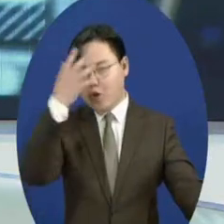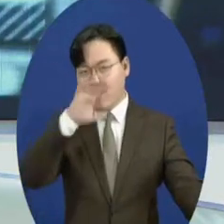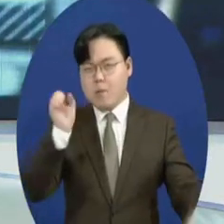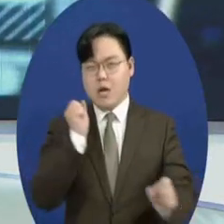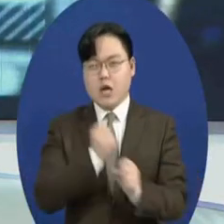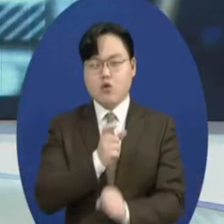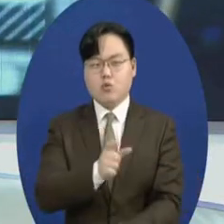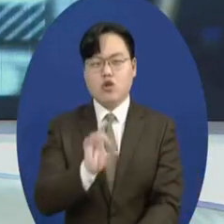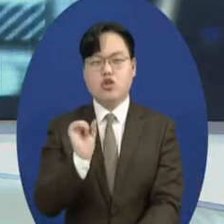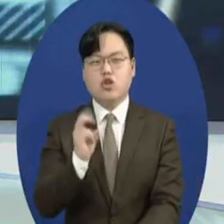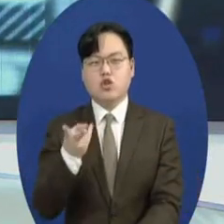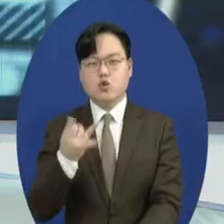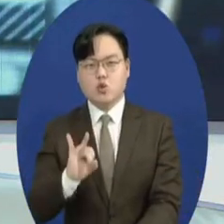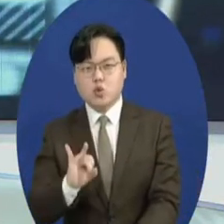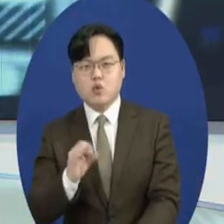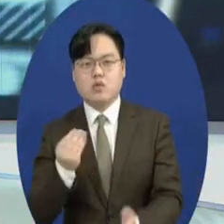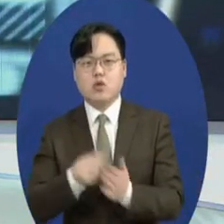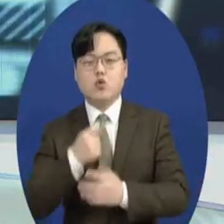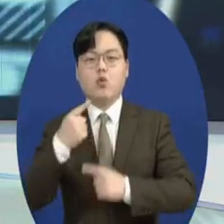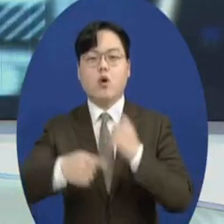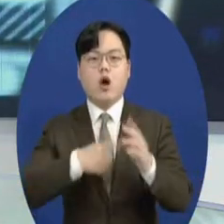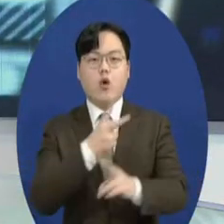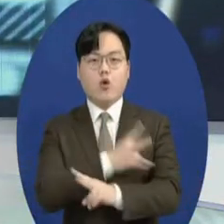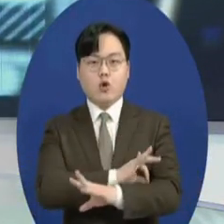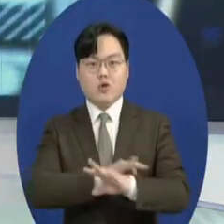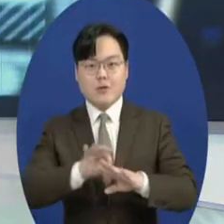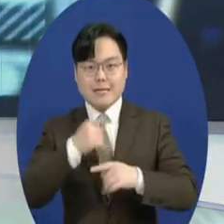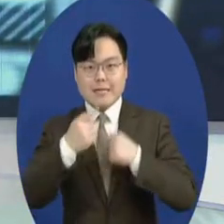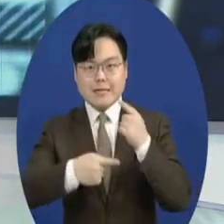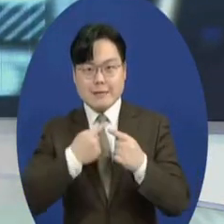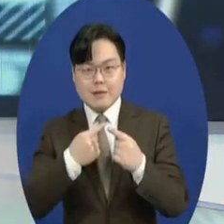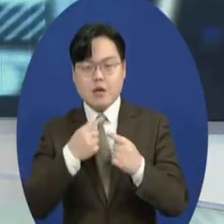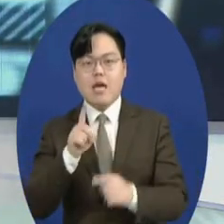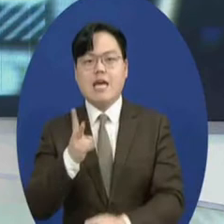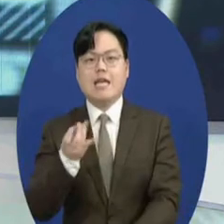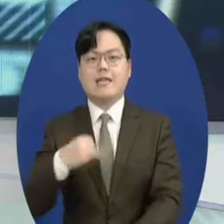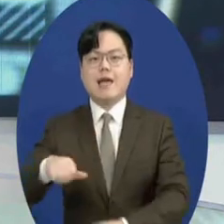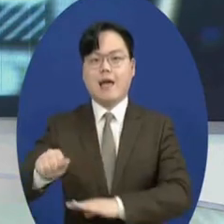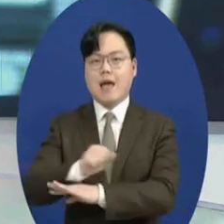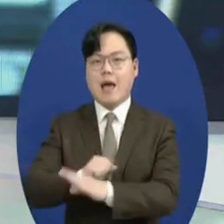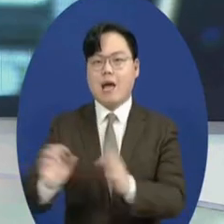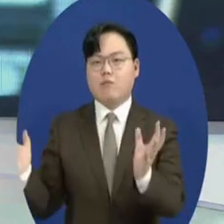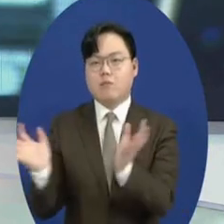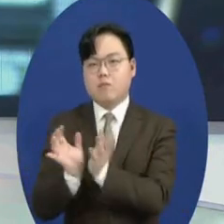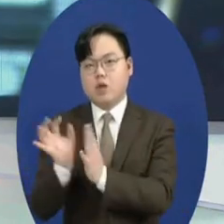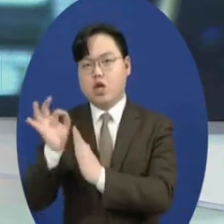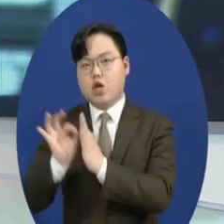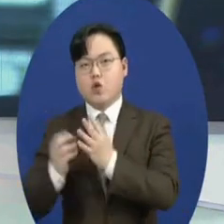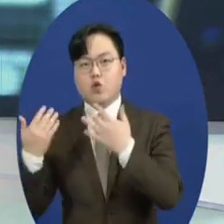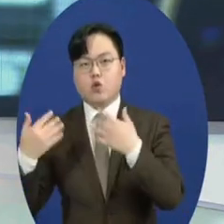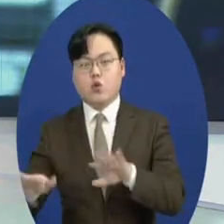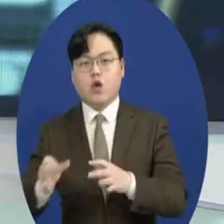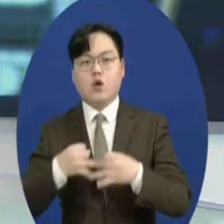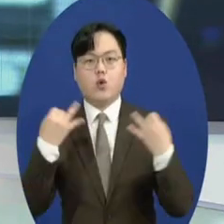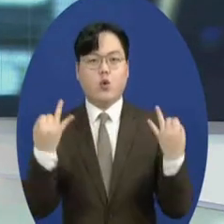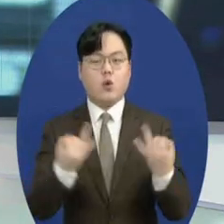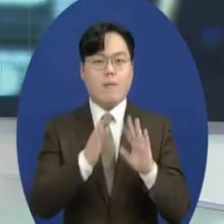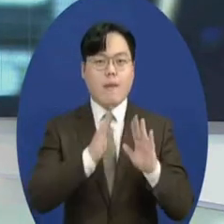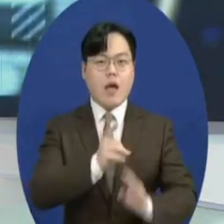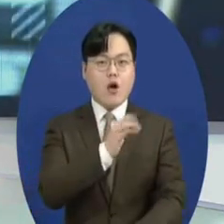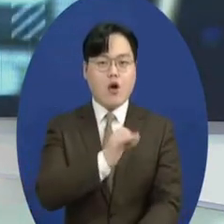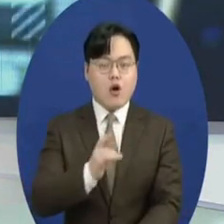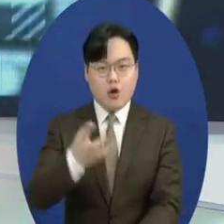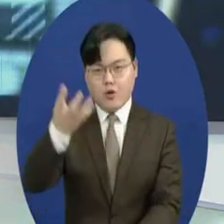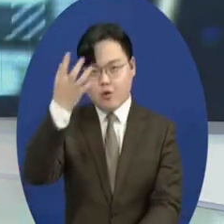Төрийн албаагчийн ёс зүйн сахилах хариуцлагын тухай хуулийн төслийн асуудлаар Хинтийн аймгийн Хэрэглэн суманд хилцүүлэг болж өнгөрлөө. Улсын хурлын ёс зүйн байнгын